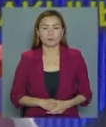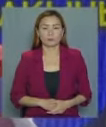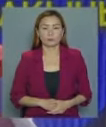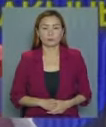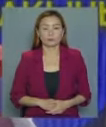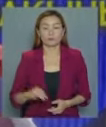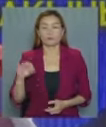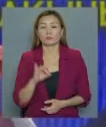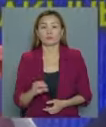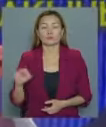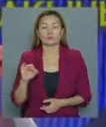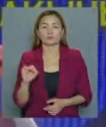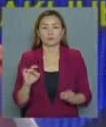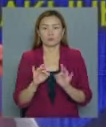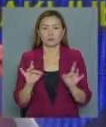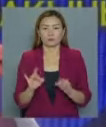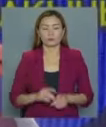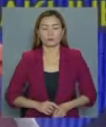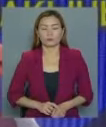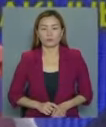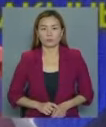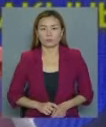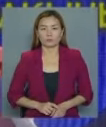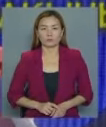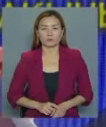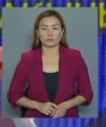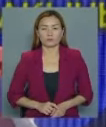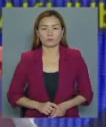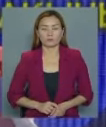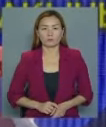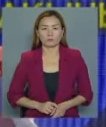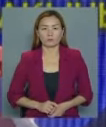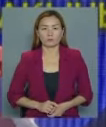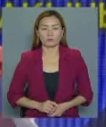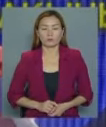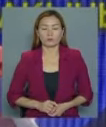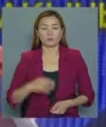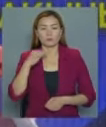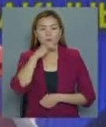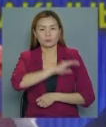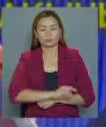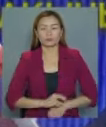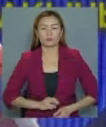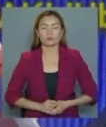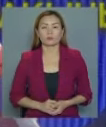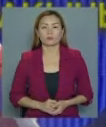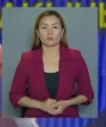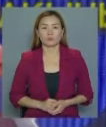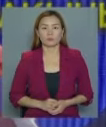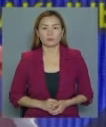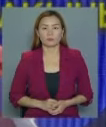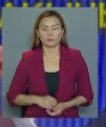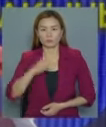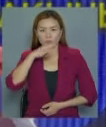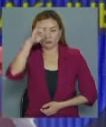Тарихка көз жүгүртсек биз билебиз. Көп деген осы биздин Казак